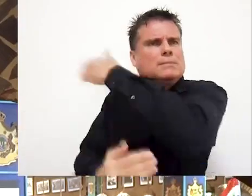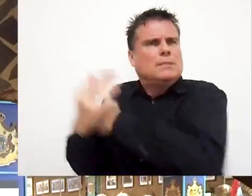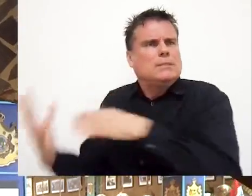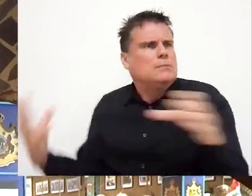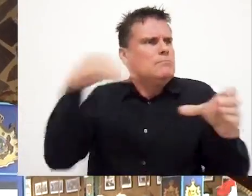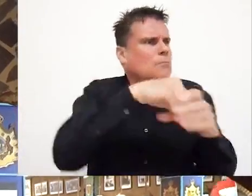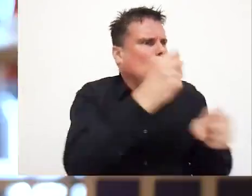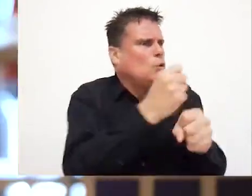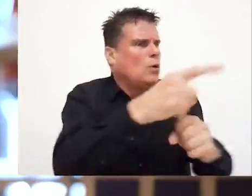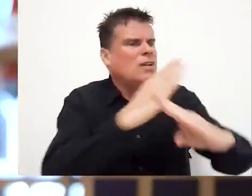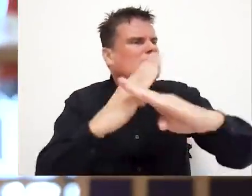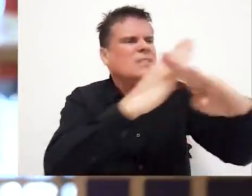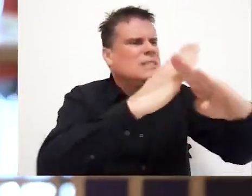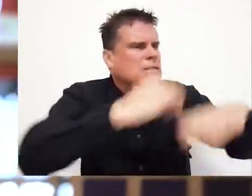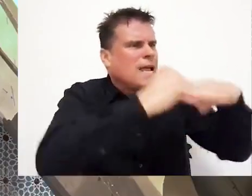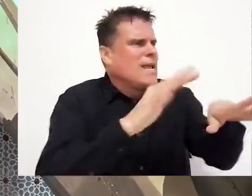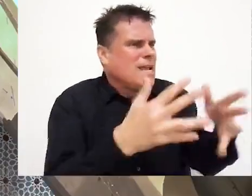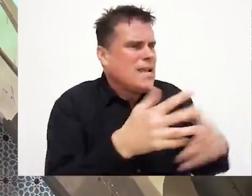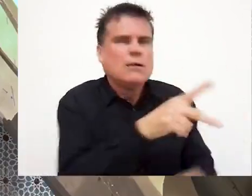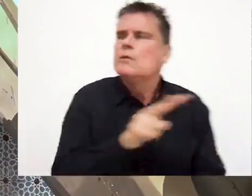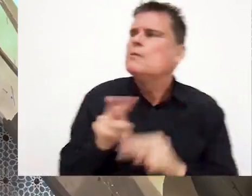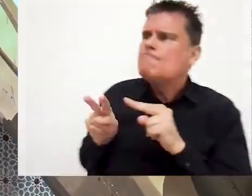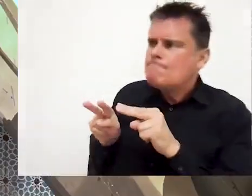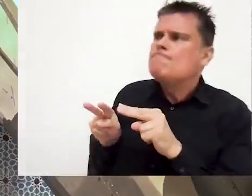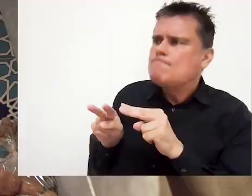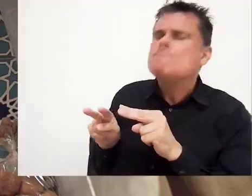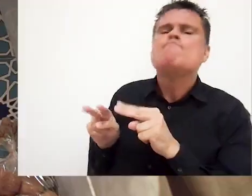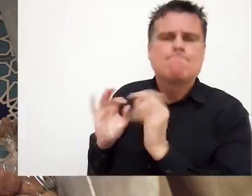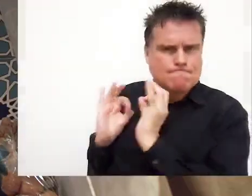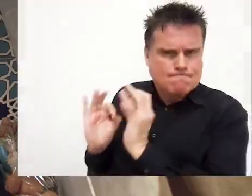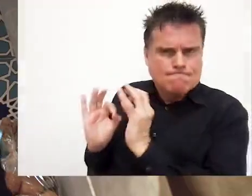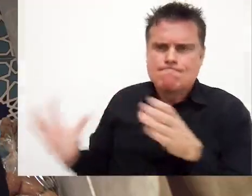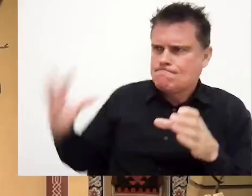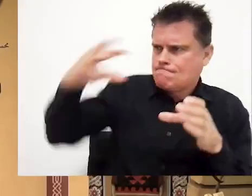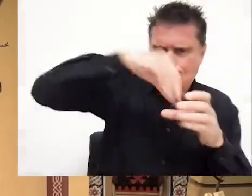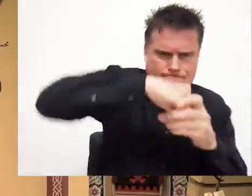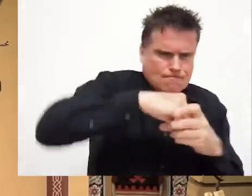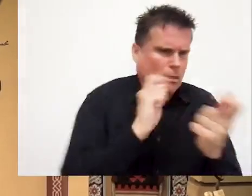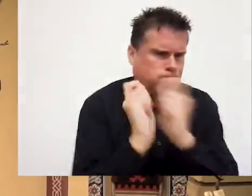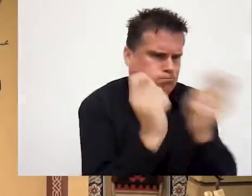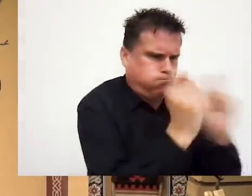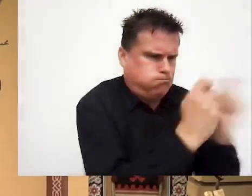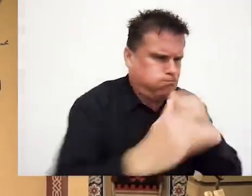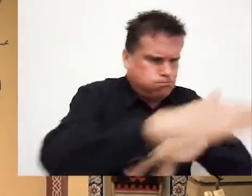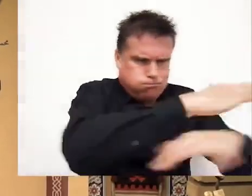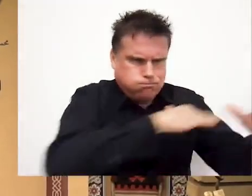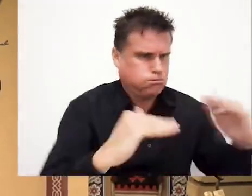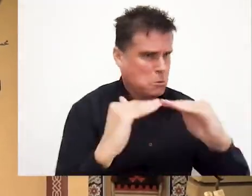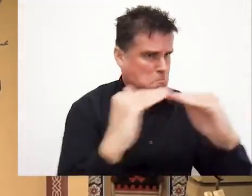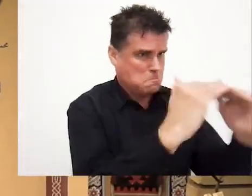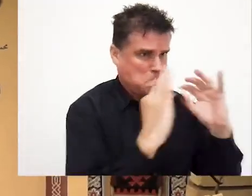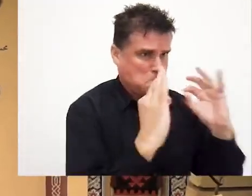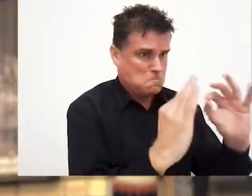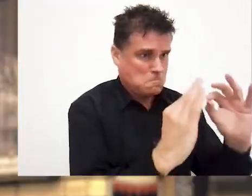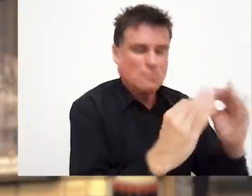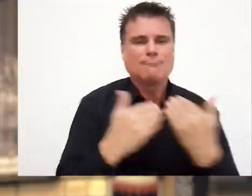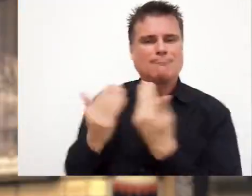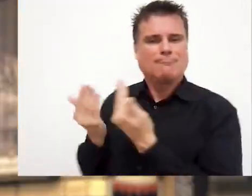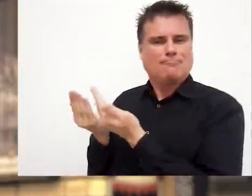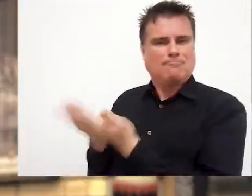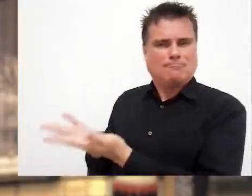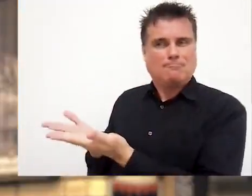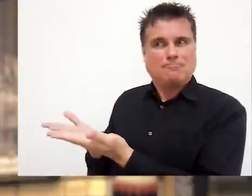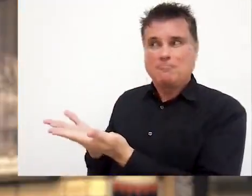لهم الفكرة والمشاكل اللي يعانوها وهاي. ففرصة شركة مقابز باب الآغا ما